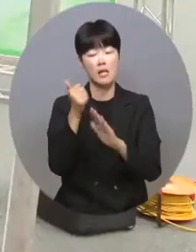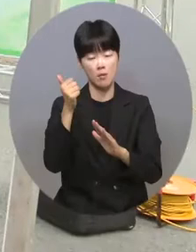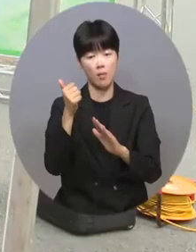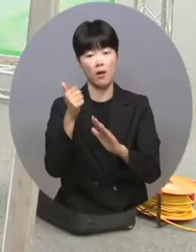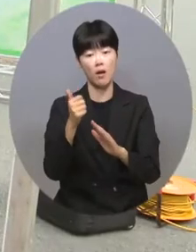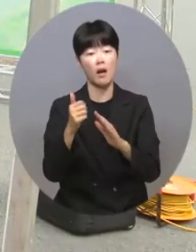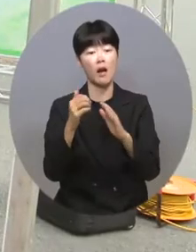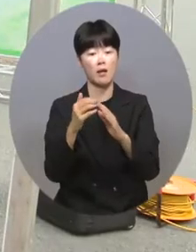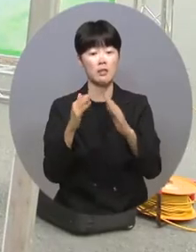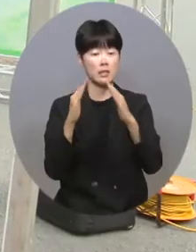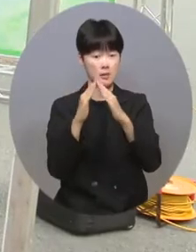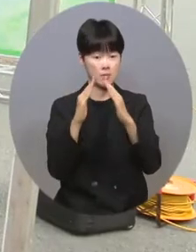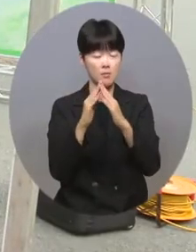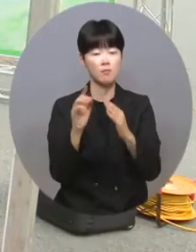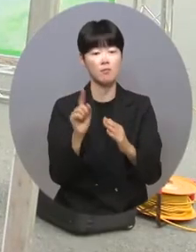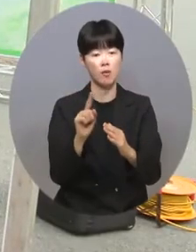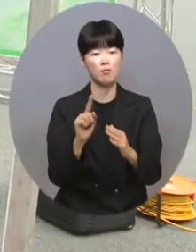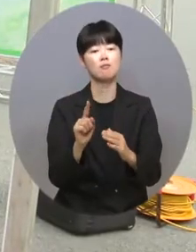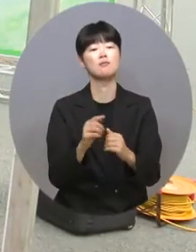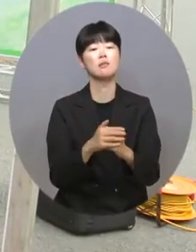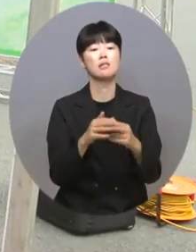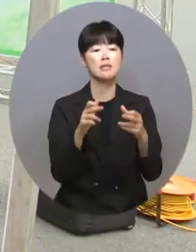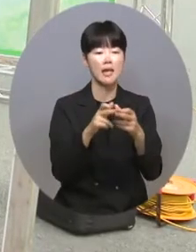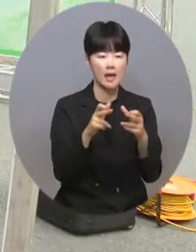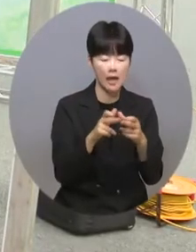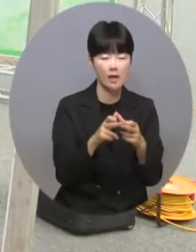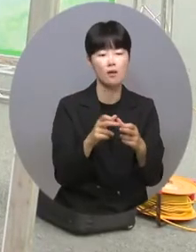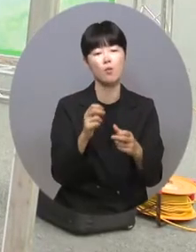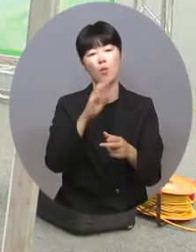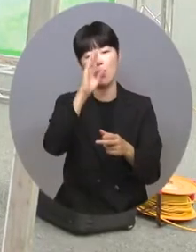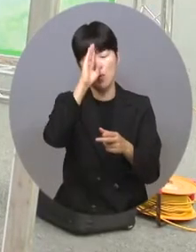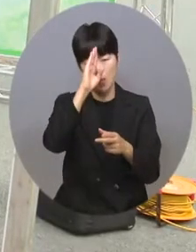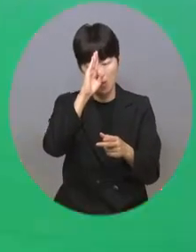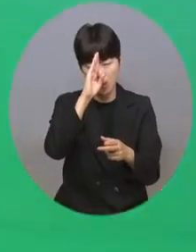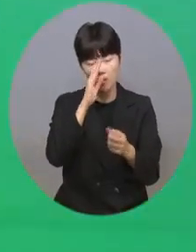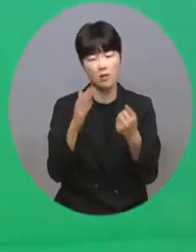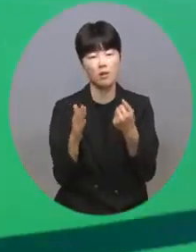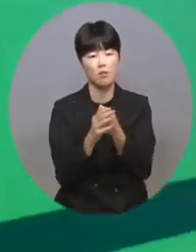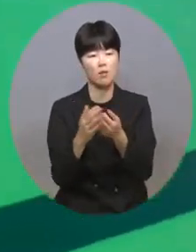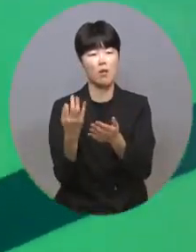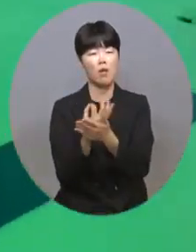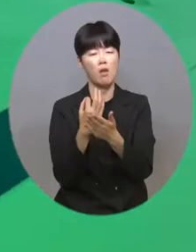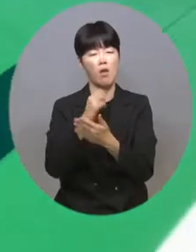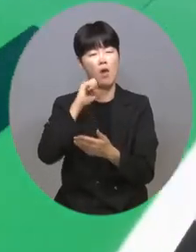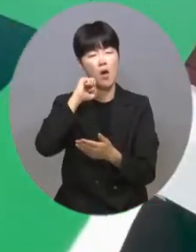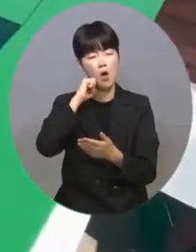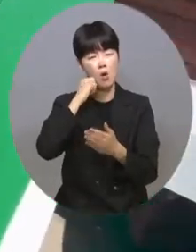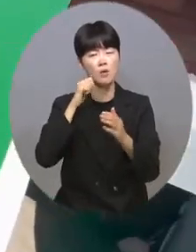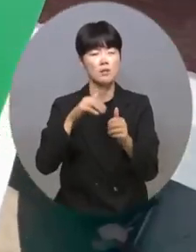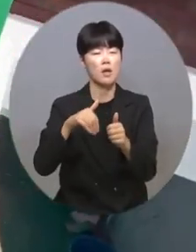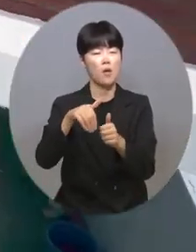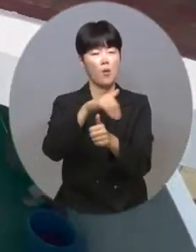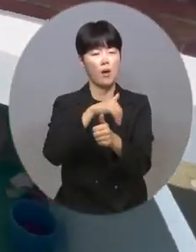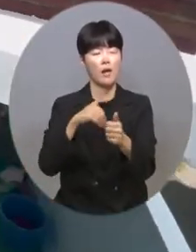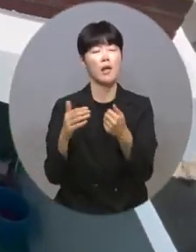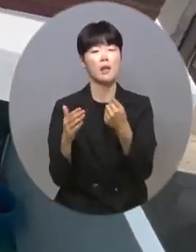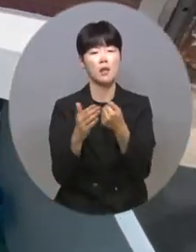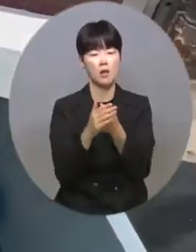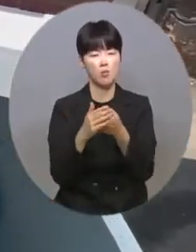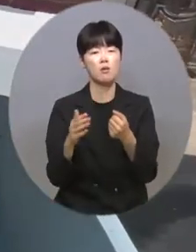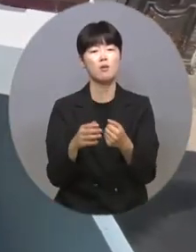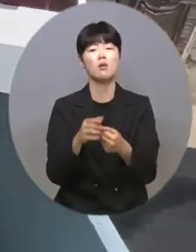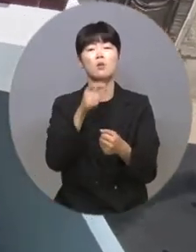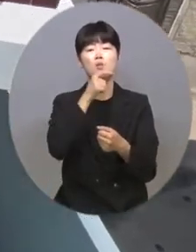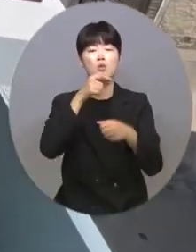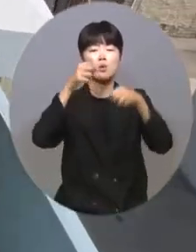중으로 가구 1 모두 장애와 질병으로 골로 능력이 없는 어려운 상황에서 옥상 누수